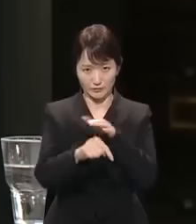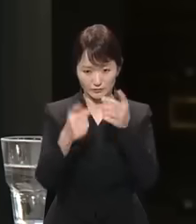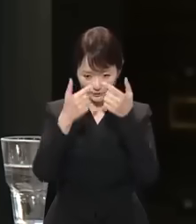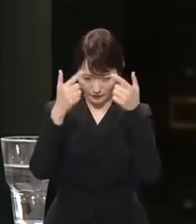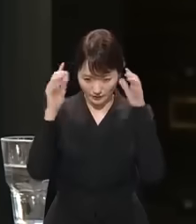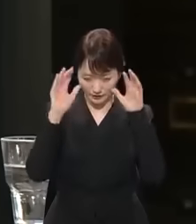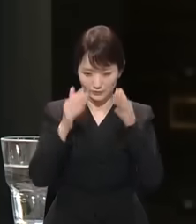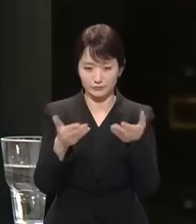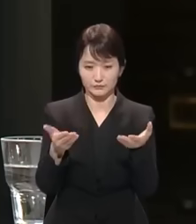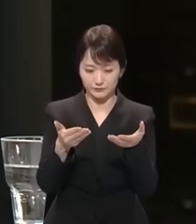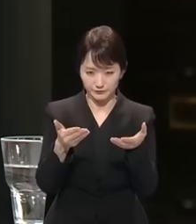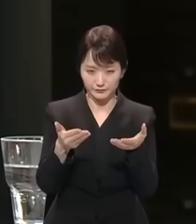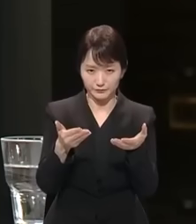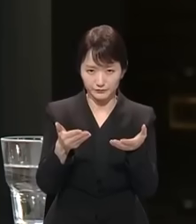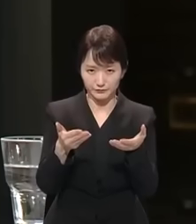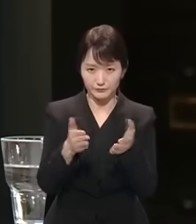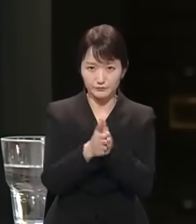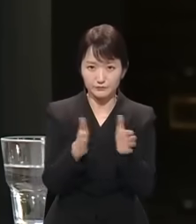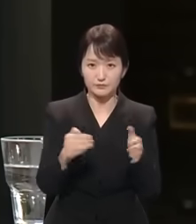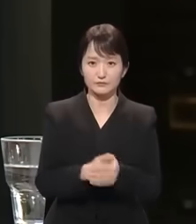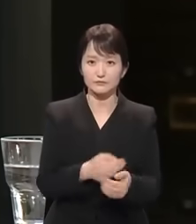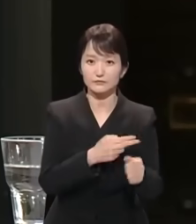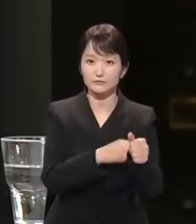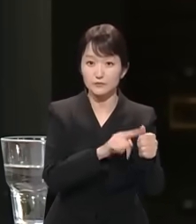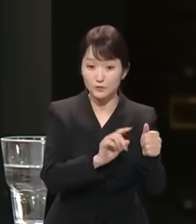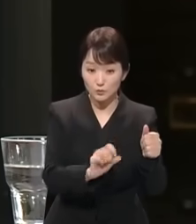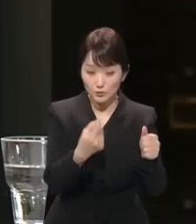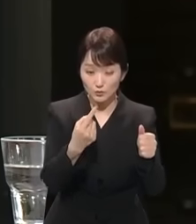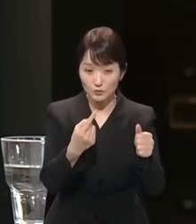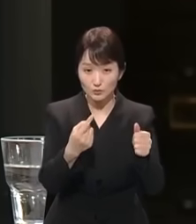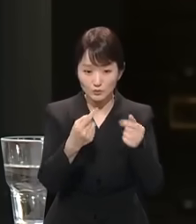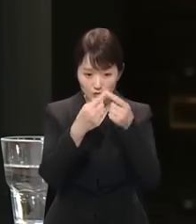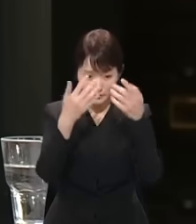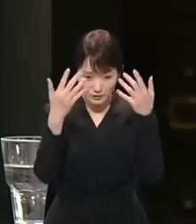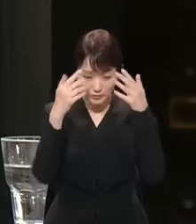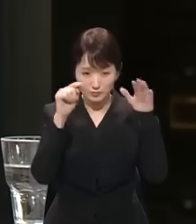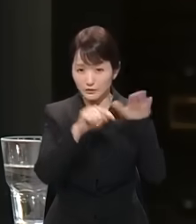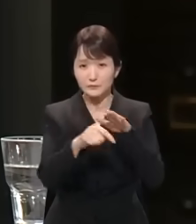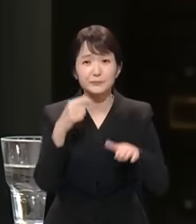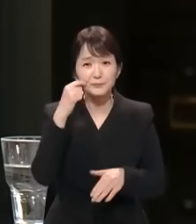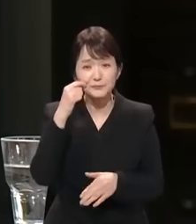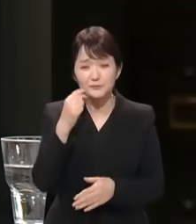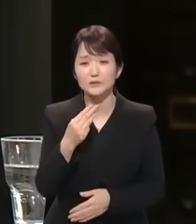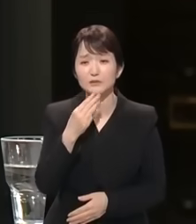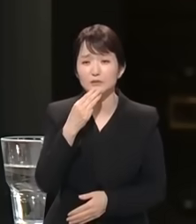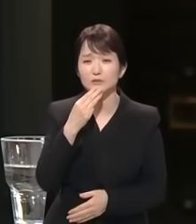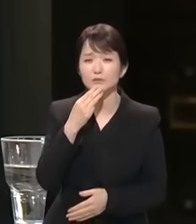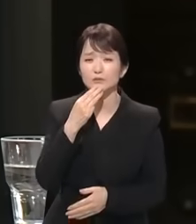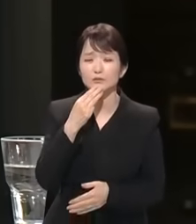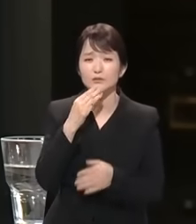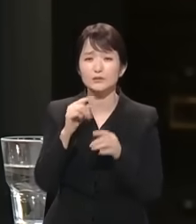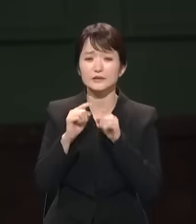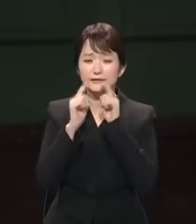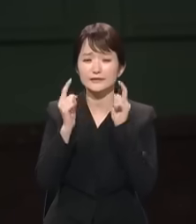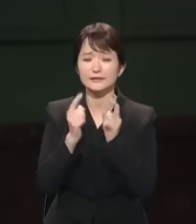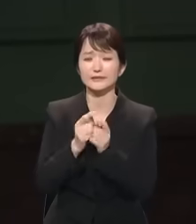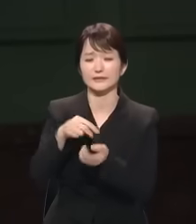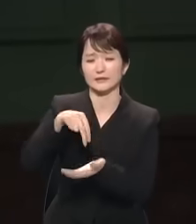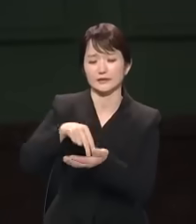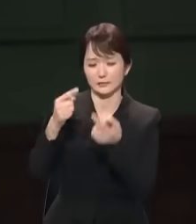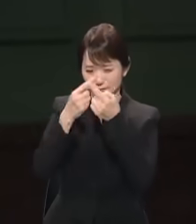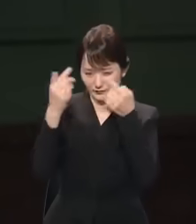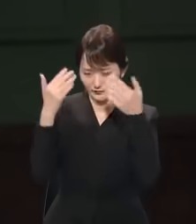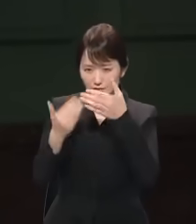하면서 지난 주말에 저희한테 제보를 주셨습니다 서울에 한 사립대에서 벌어진 일이네요네 원생들이 저희 사건